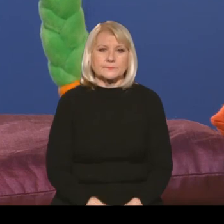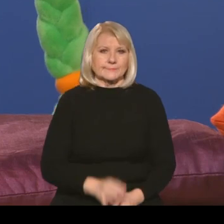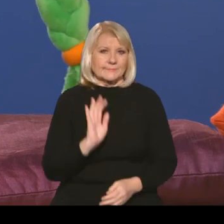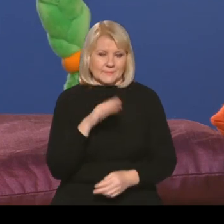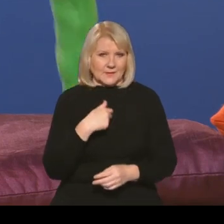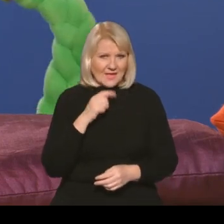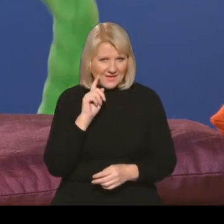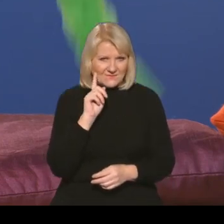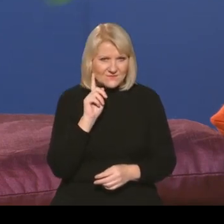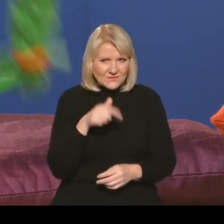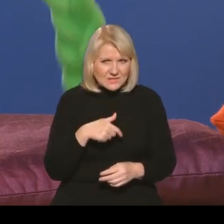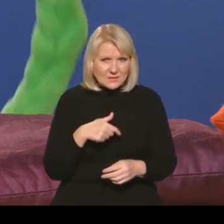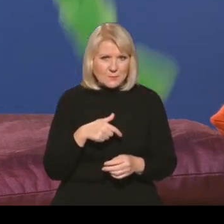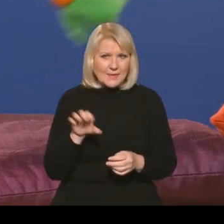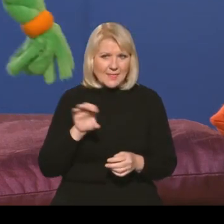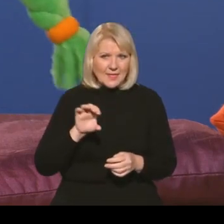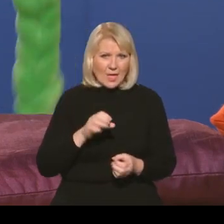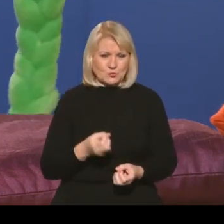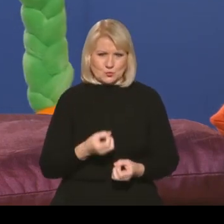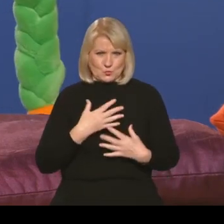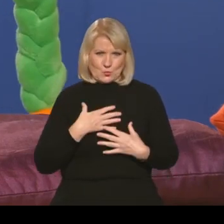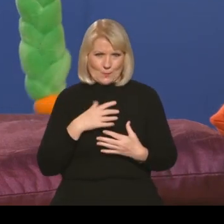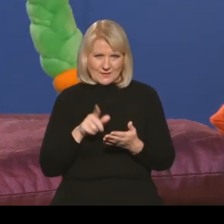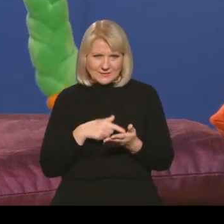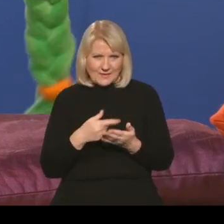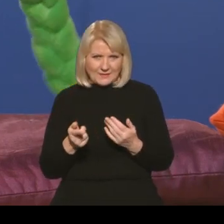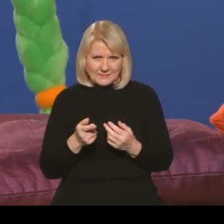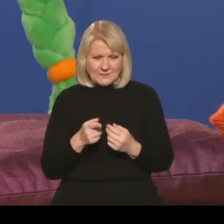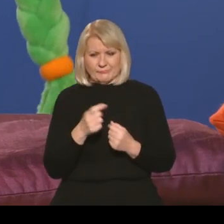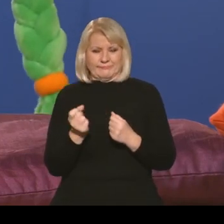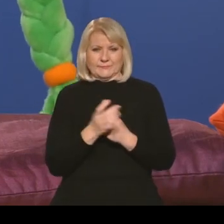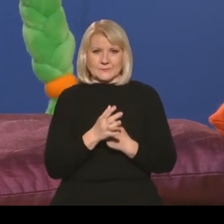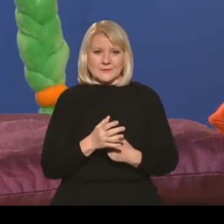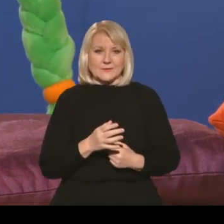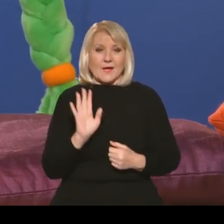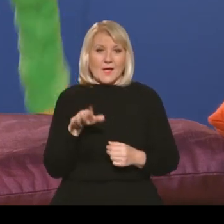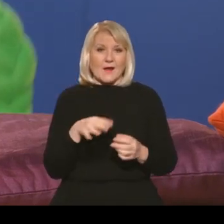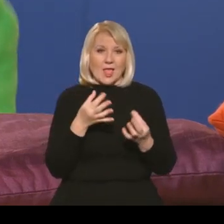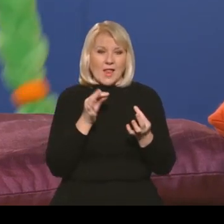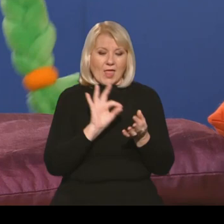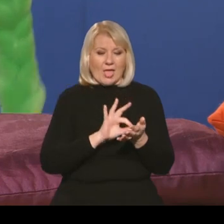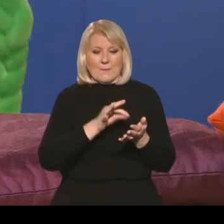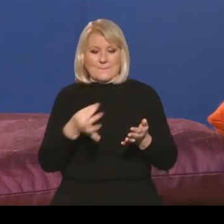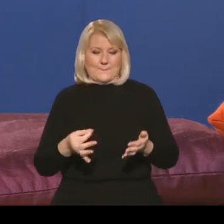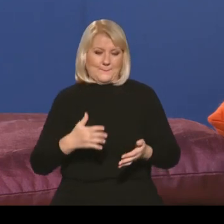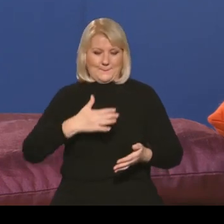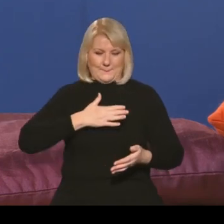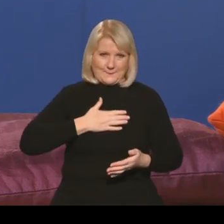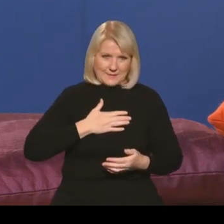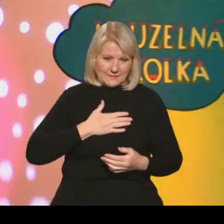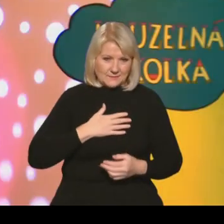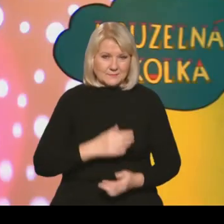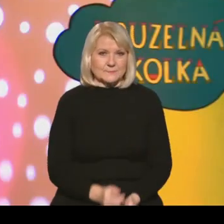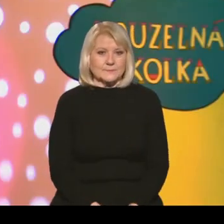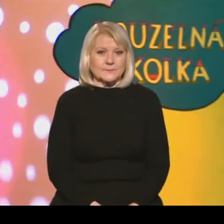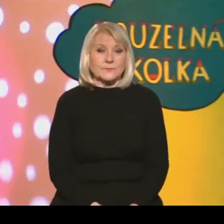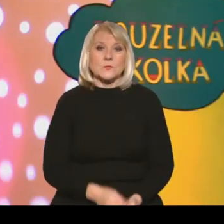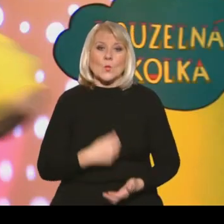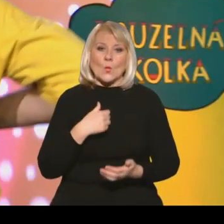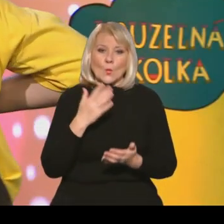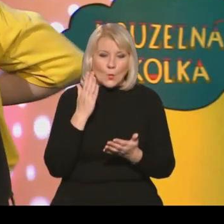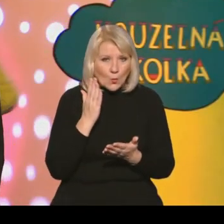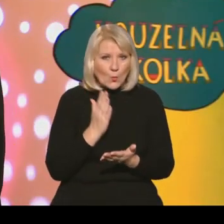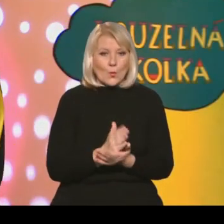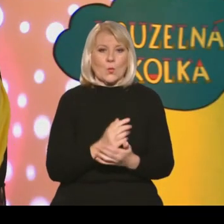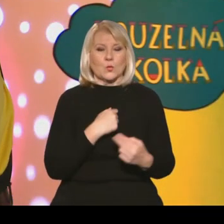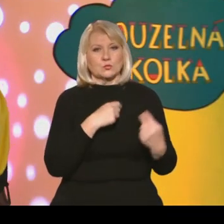že víme, že to nebyl žádný kečup, vidíte, ale Michalova samolepící páska. Už jsem,